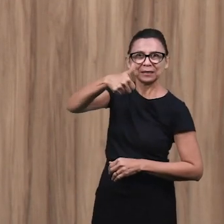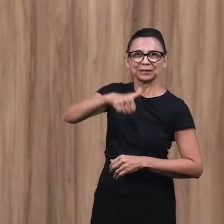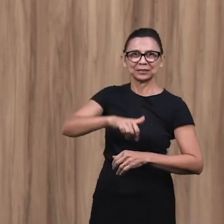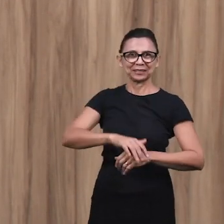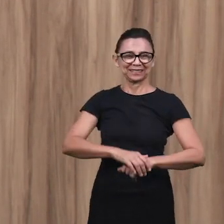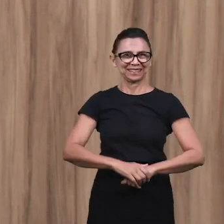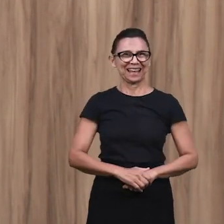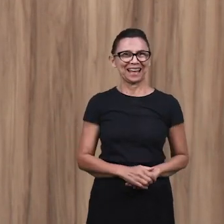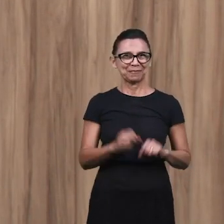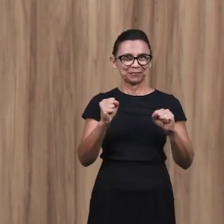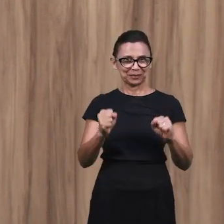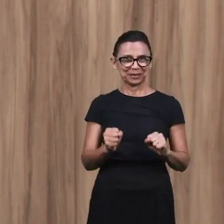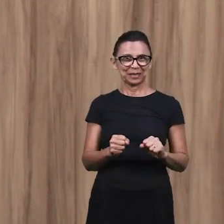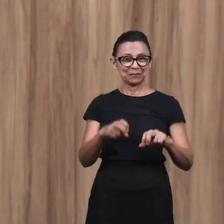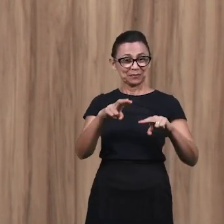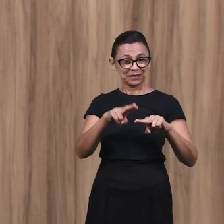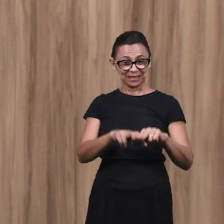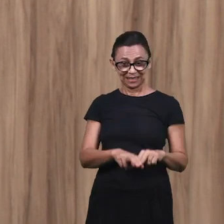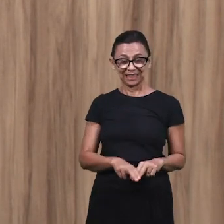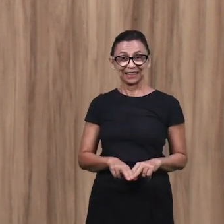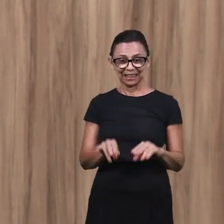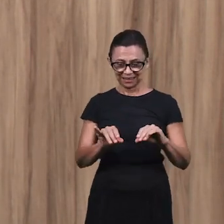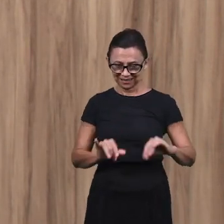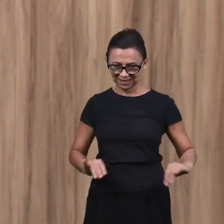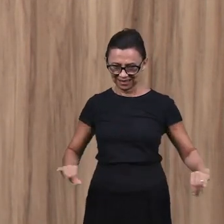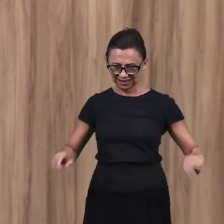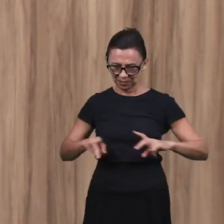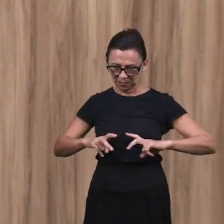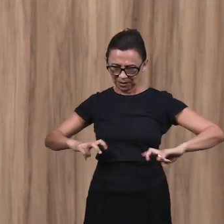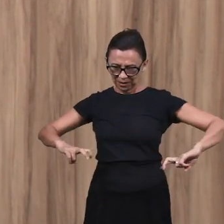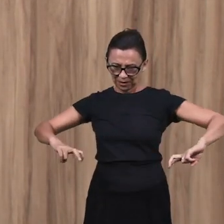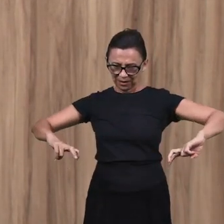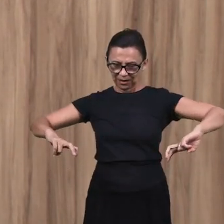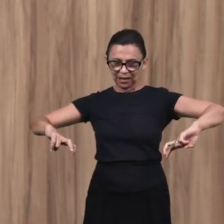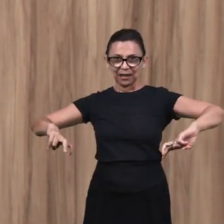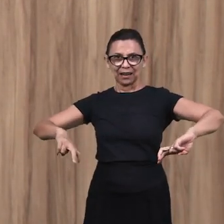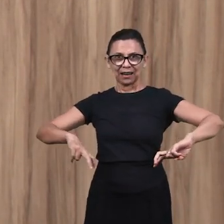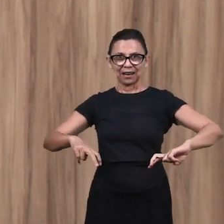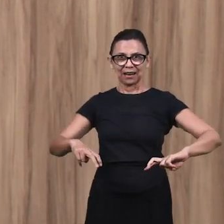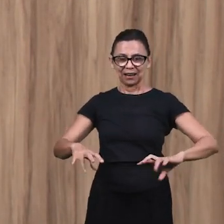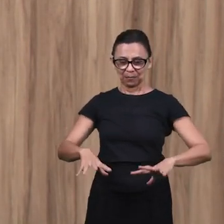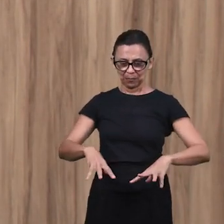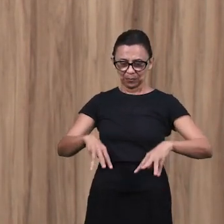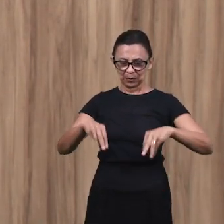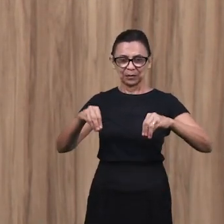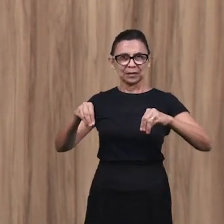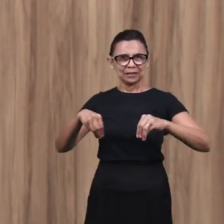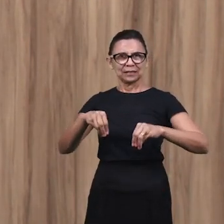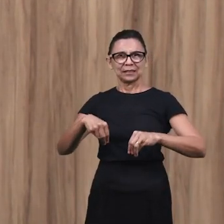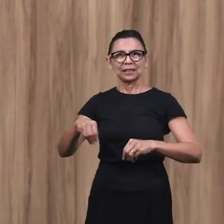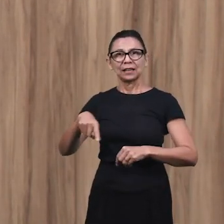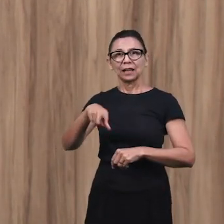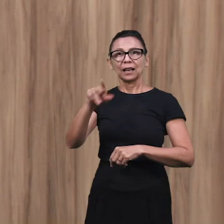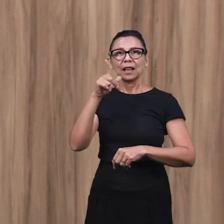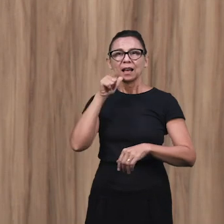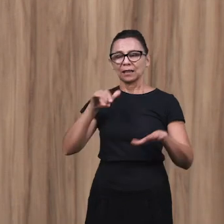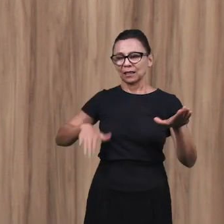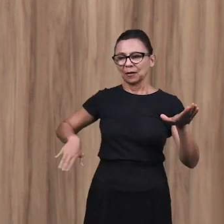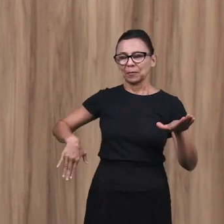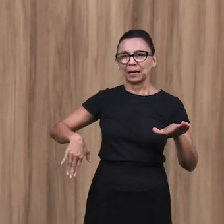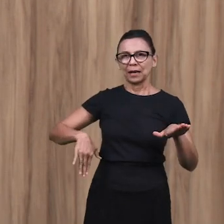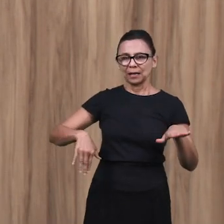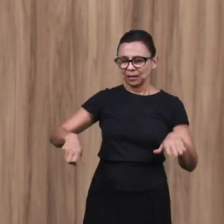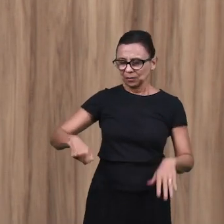pouvons s'asseoir ensemble dans le sable pour construire des châteaux de sable.